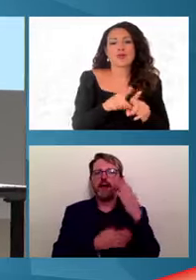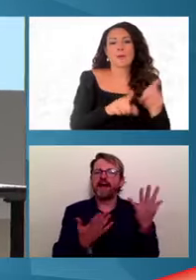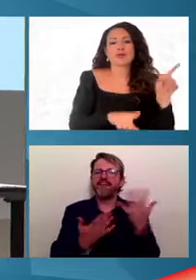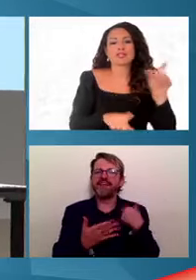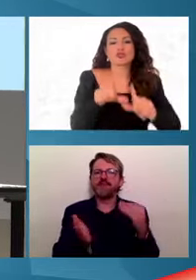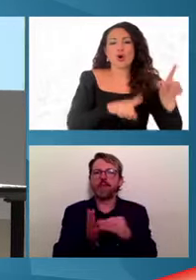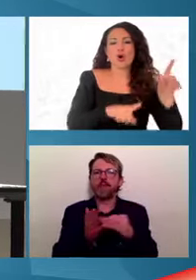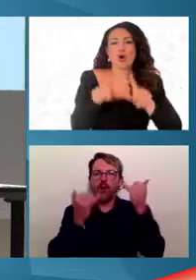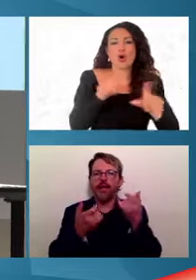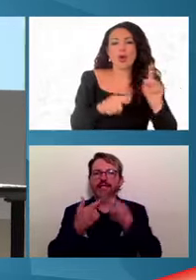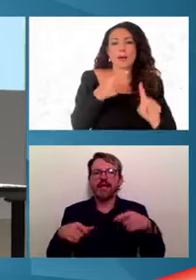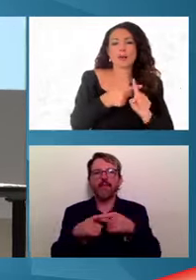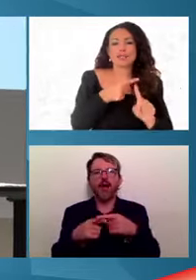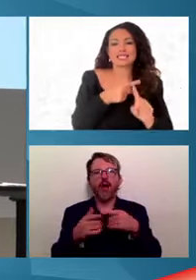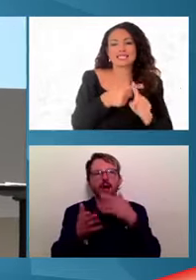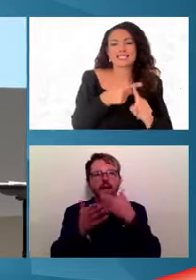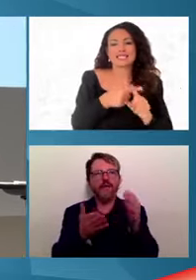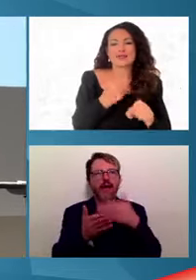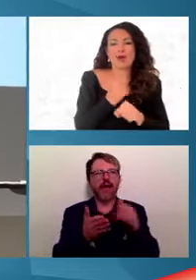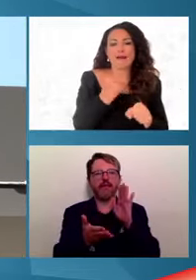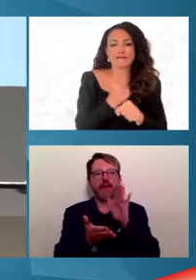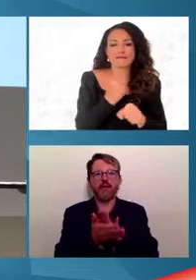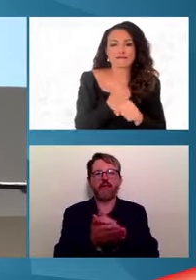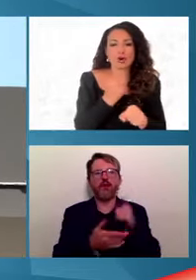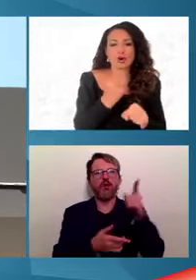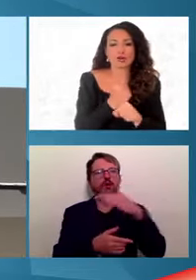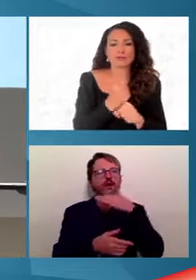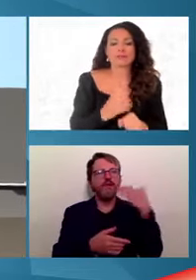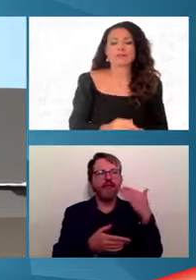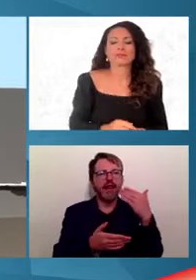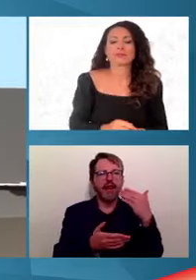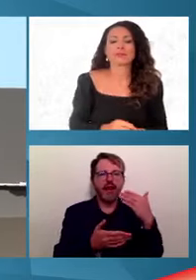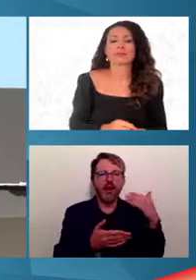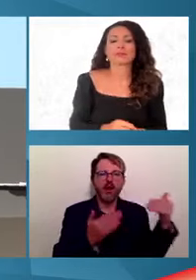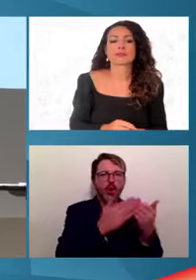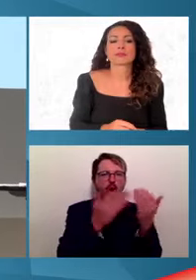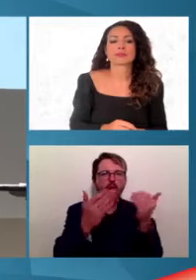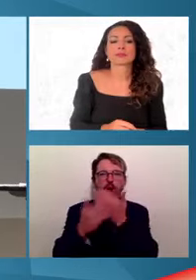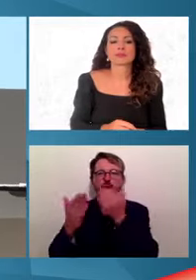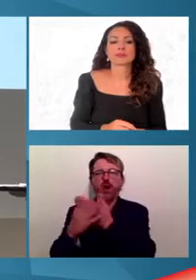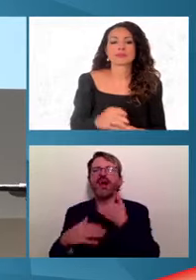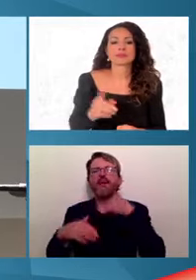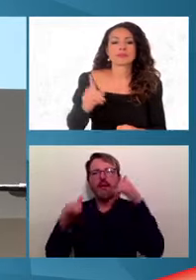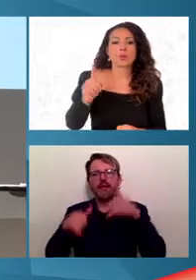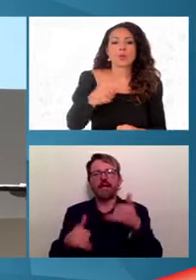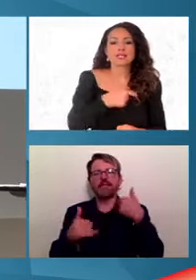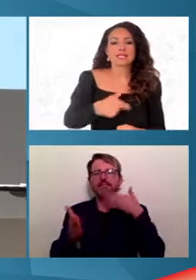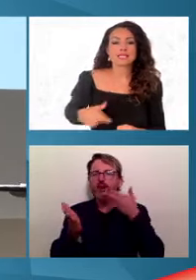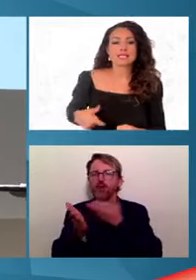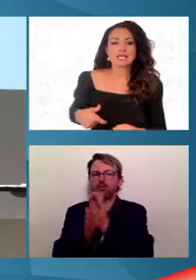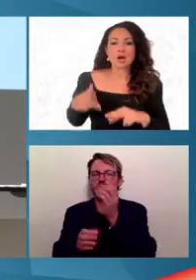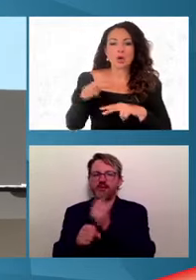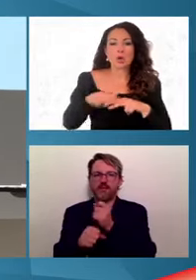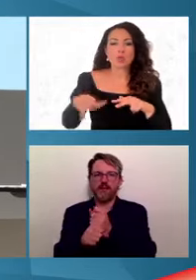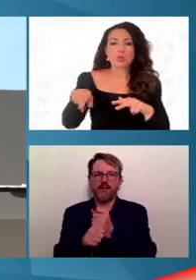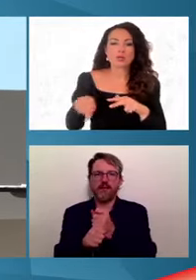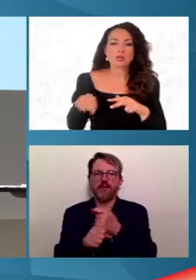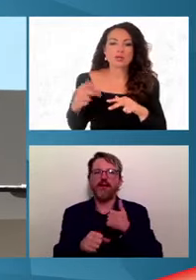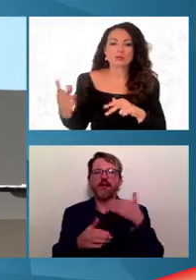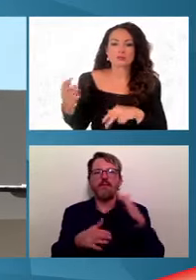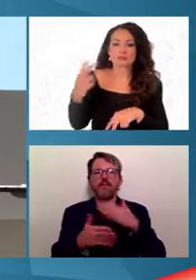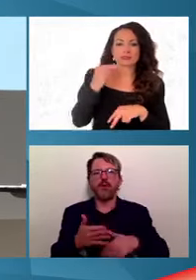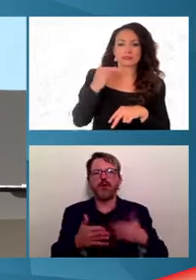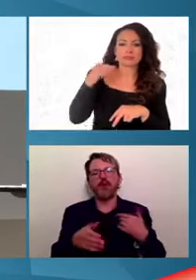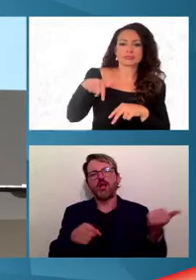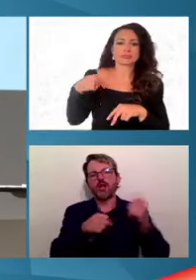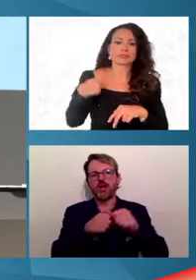ist Kontinuität. Du hast so vieles angestoßen, aber wir müssen das erst durchführen. Ich möchte nur noch dazu sagen, die Hälfte,